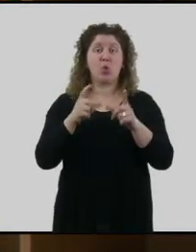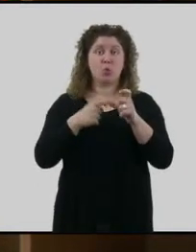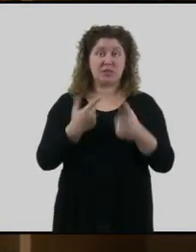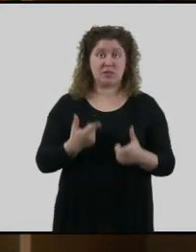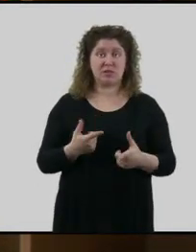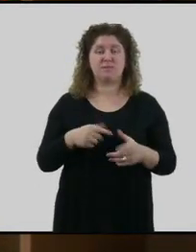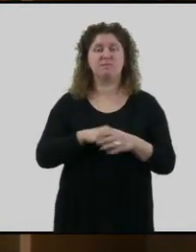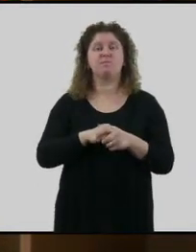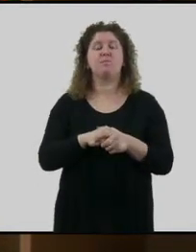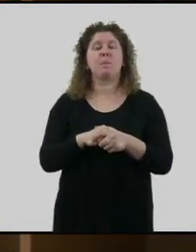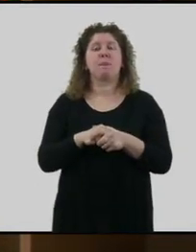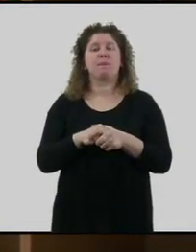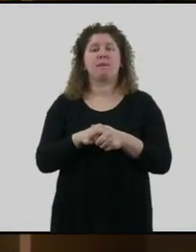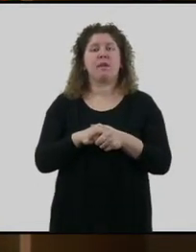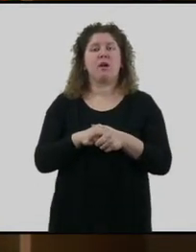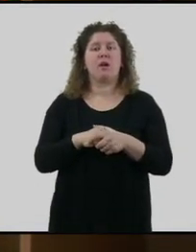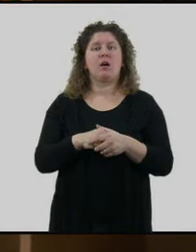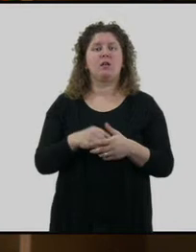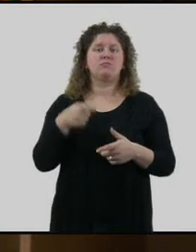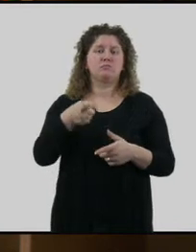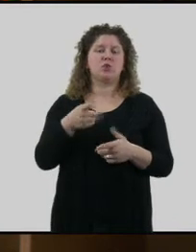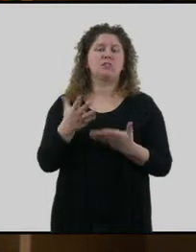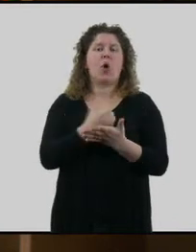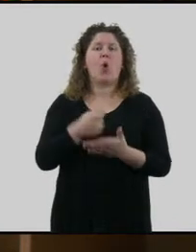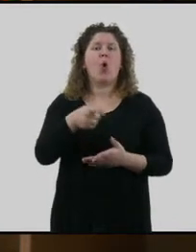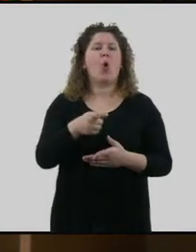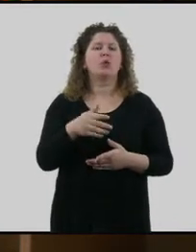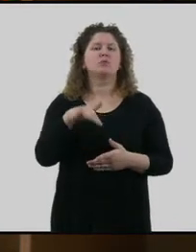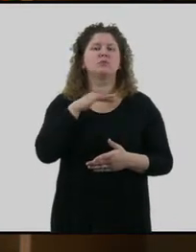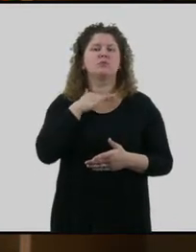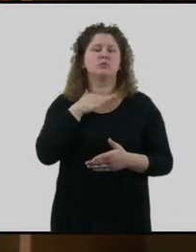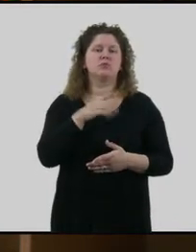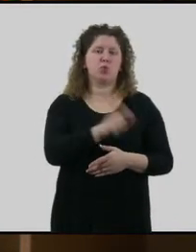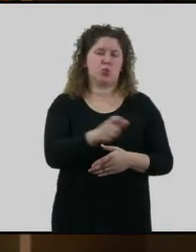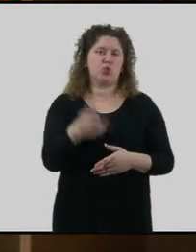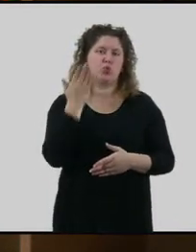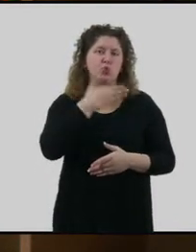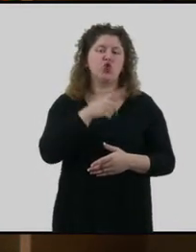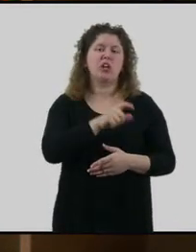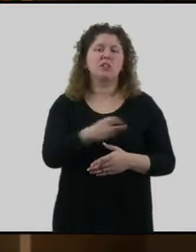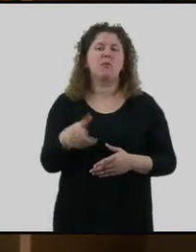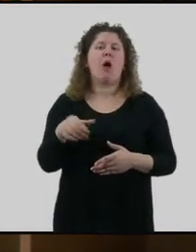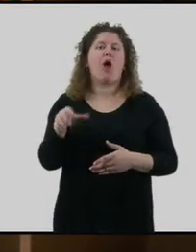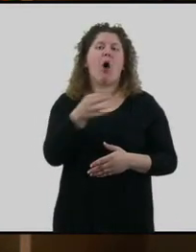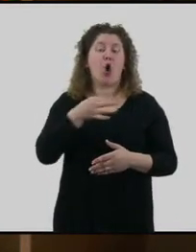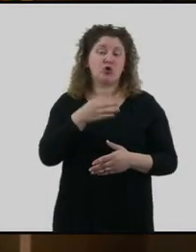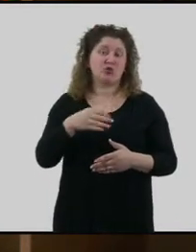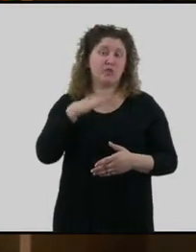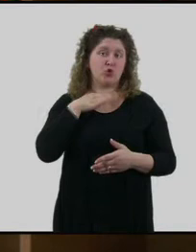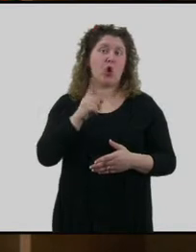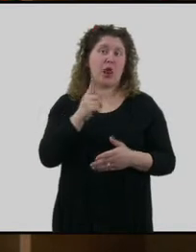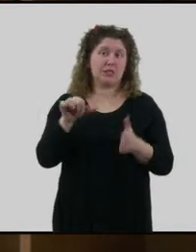radionica, emocionalni fitness, nenasilje, ljubav nije slijepa, namijenjeni su učenicima nižih razreda, viših razreda i osnovne